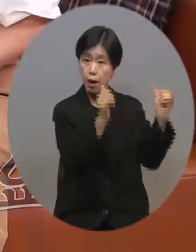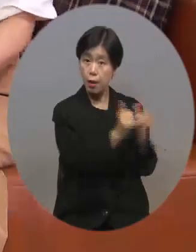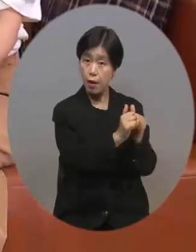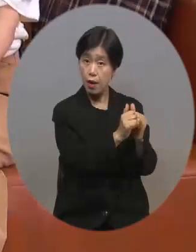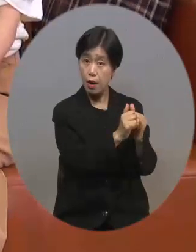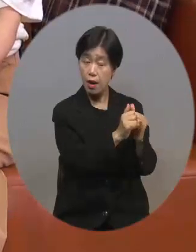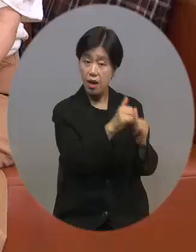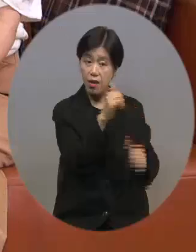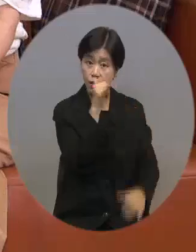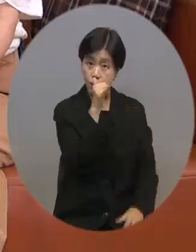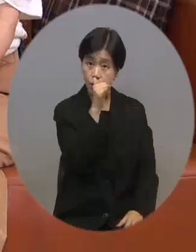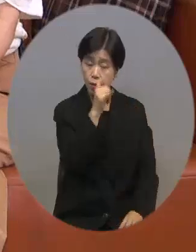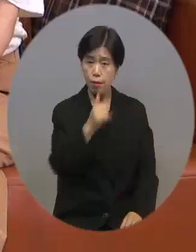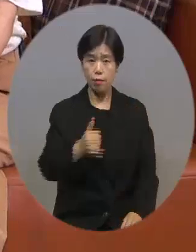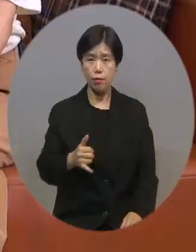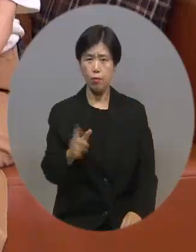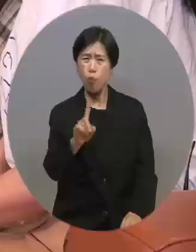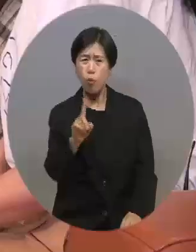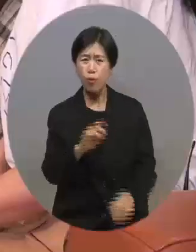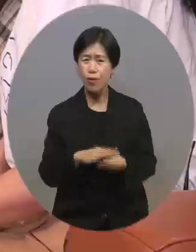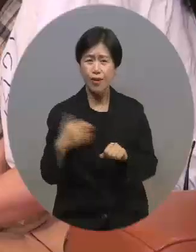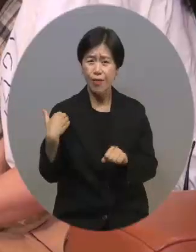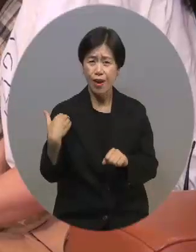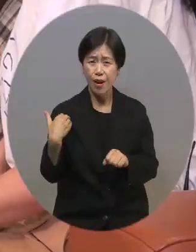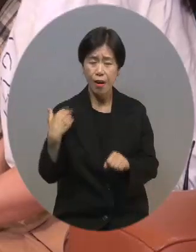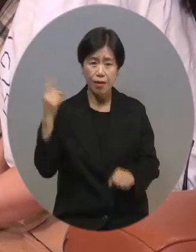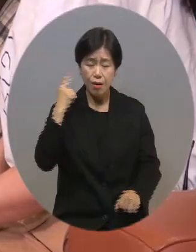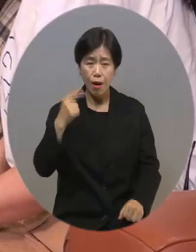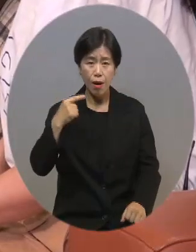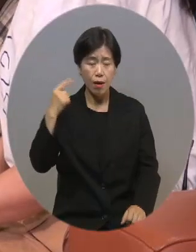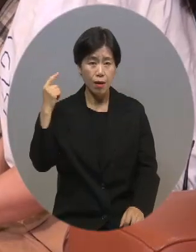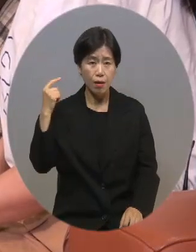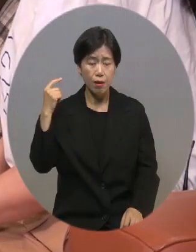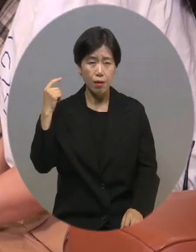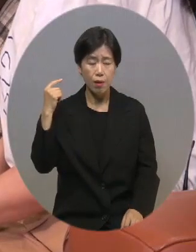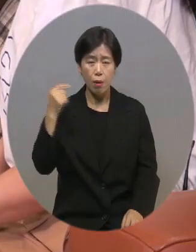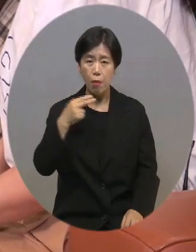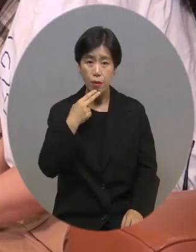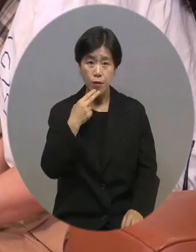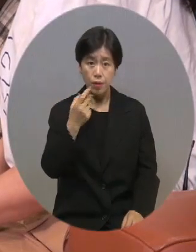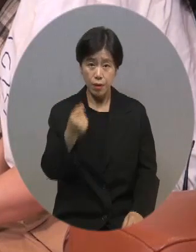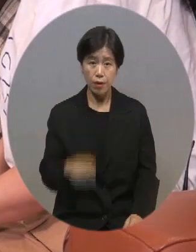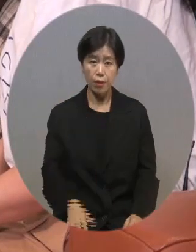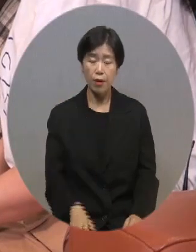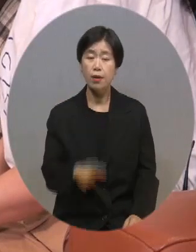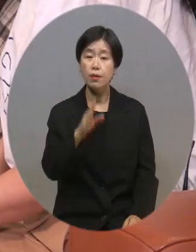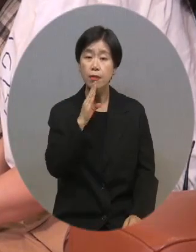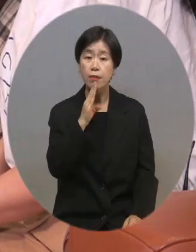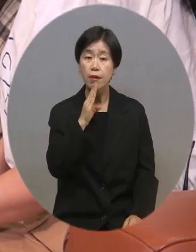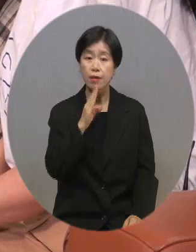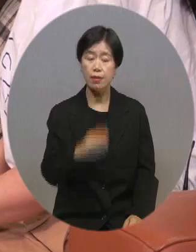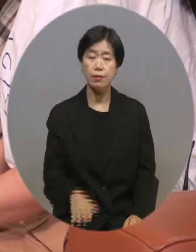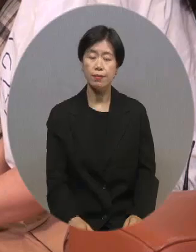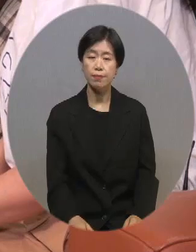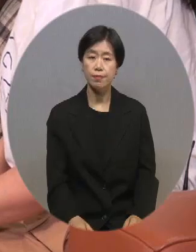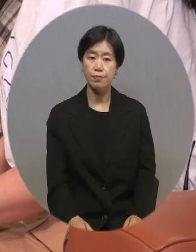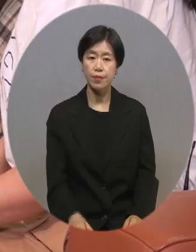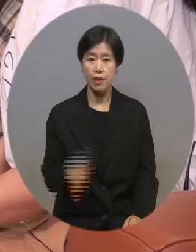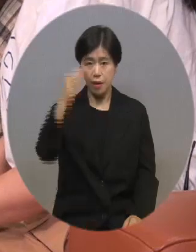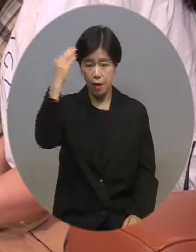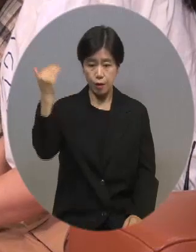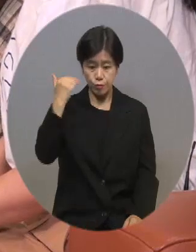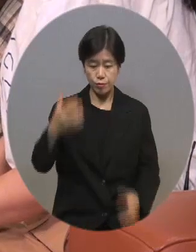있나요? 들어본 적도 없죠. 그렇죠. 진정한 시민사회 목소리를 내기 위해서 저희 한국에